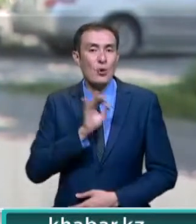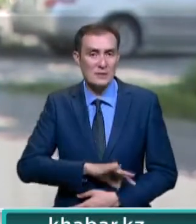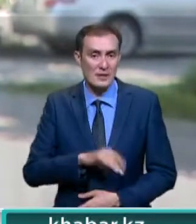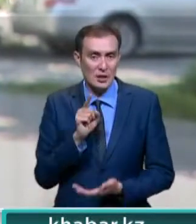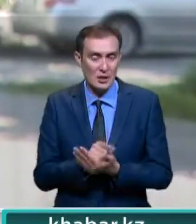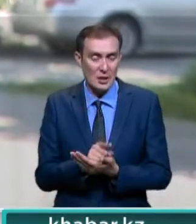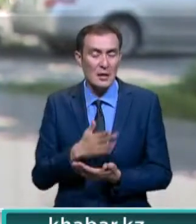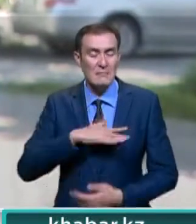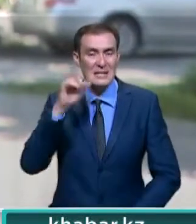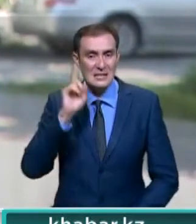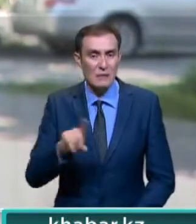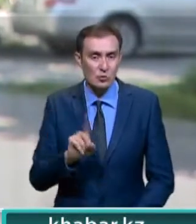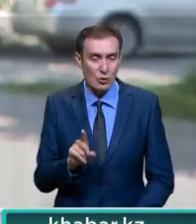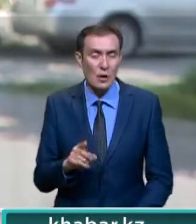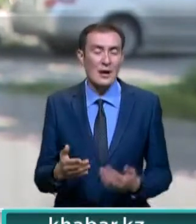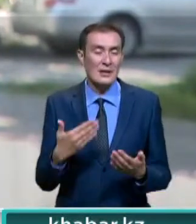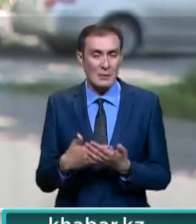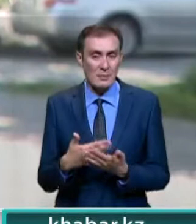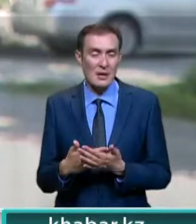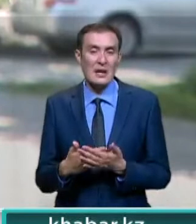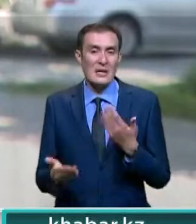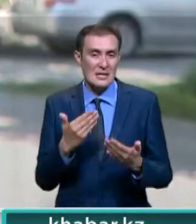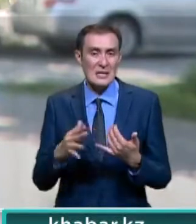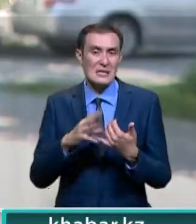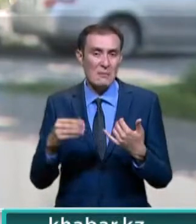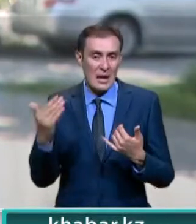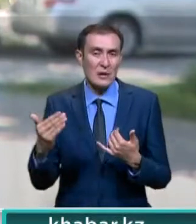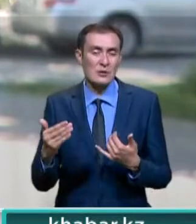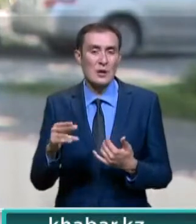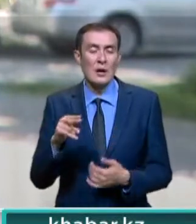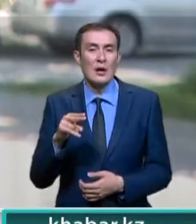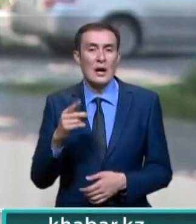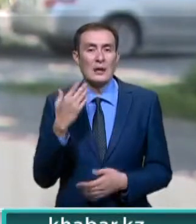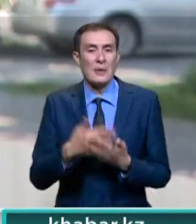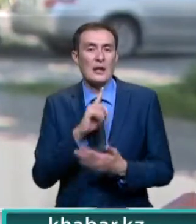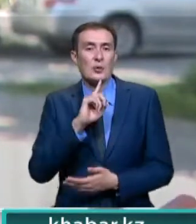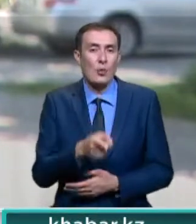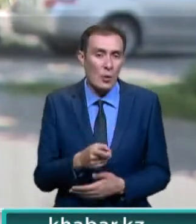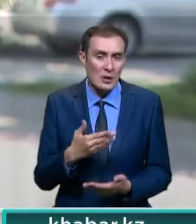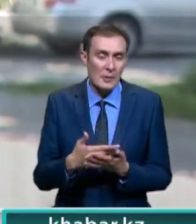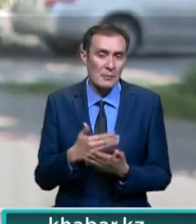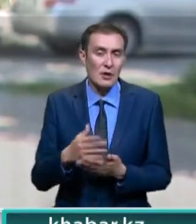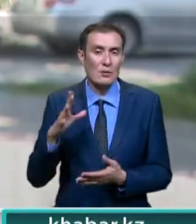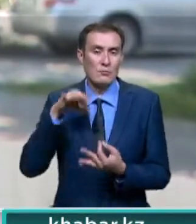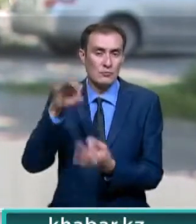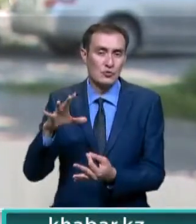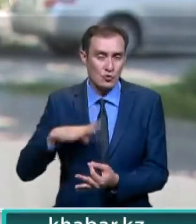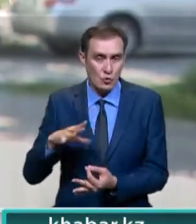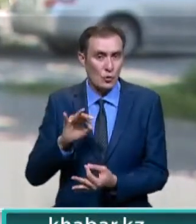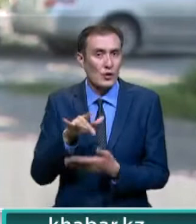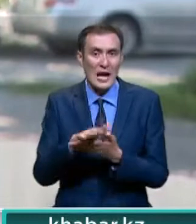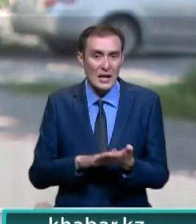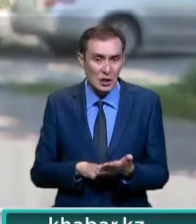использовались. Мы все знаем, что если даже землю там, если она под паром один год, окей, то дальше